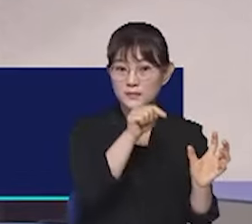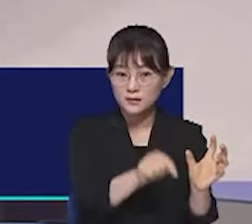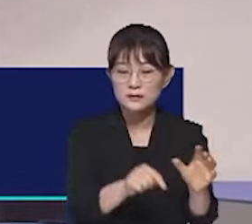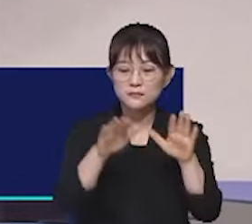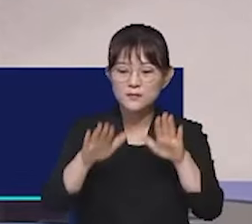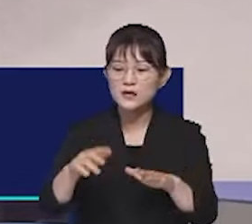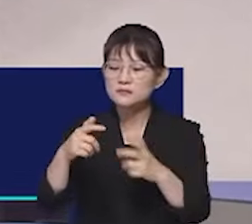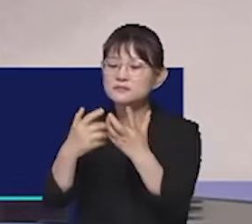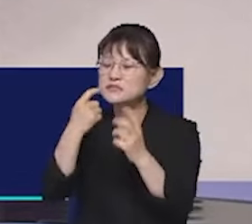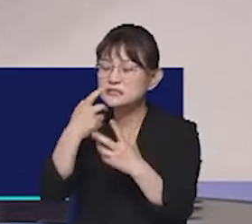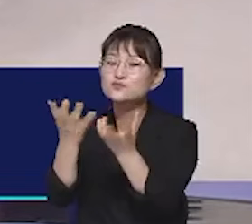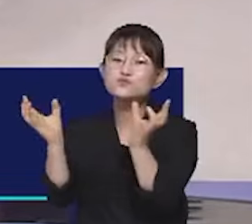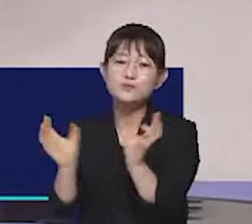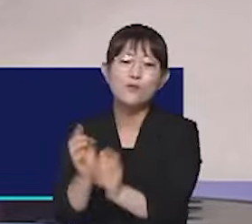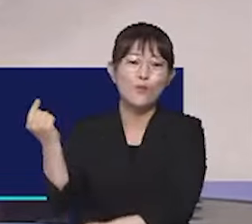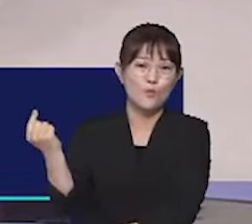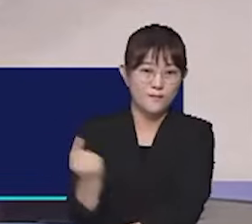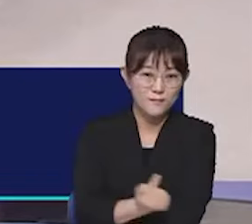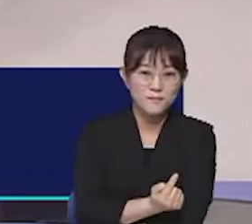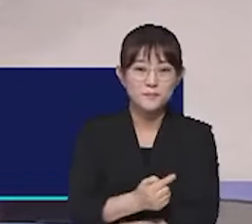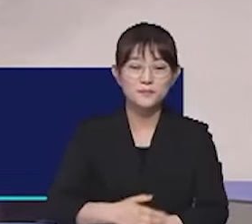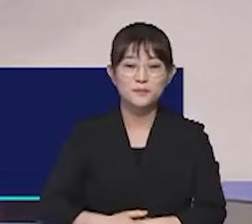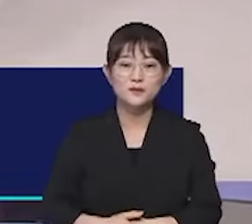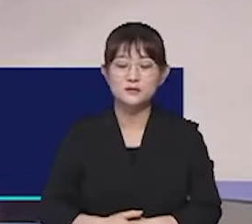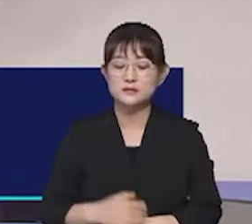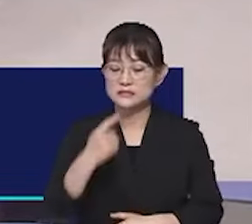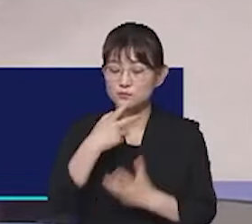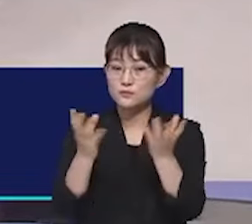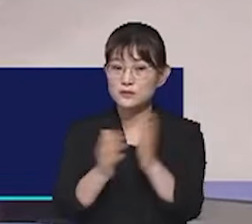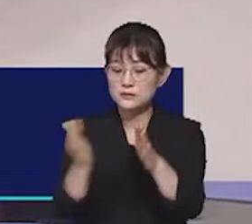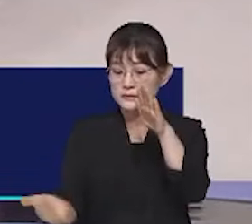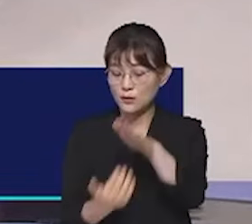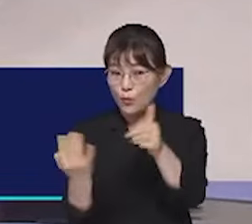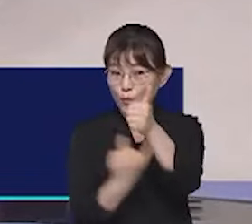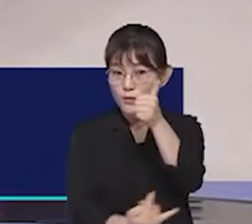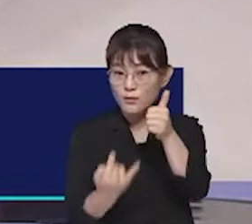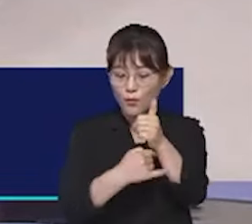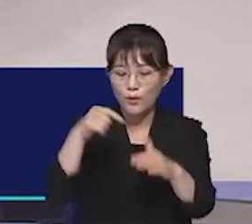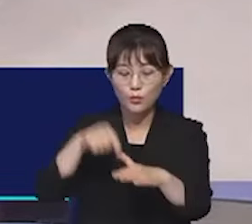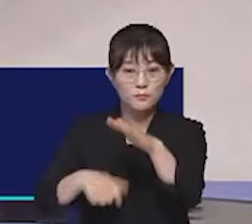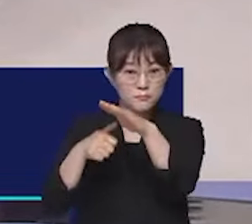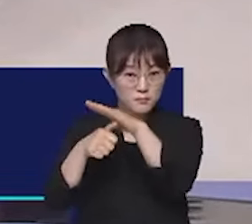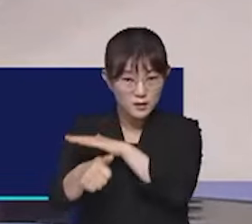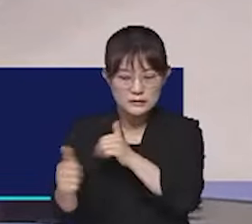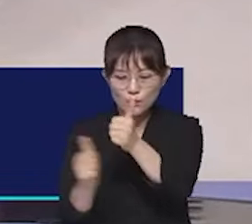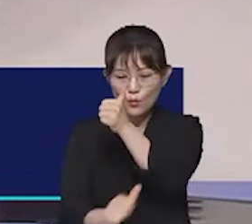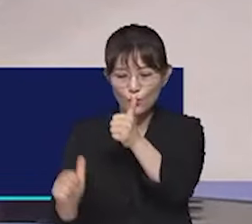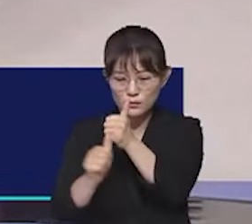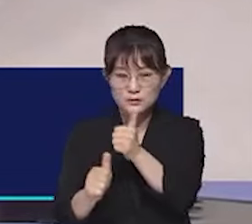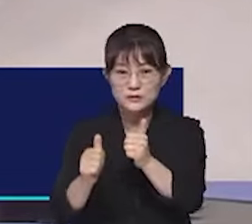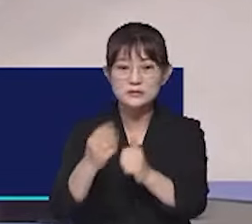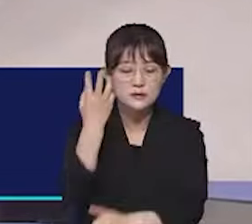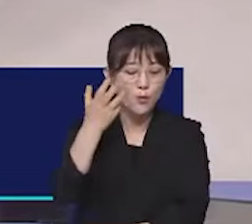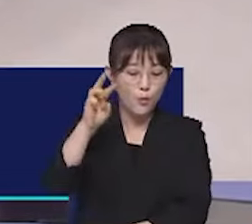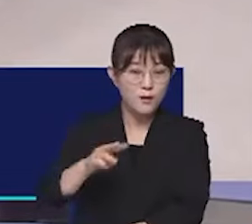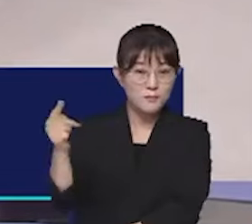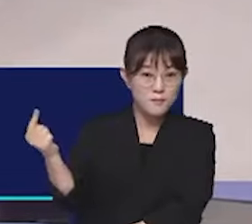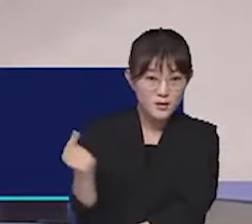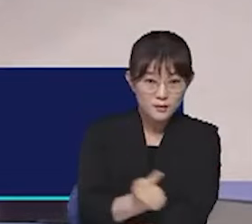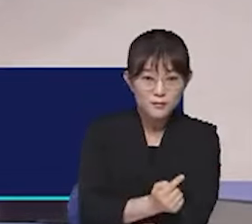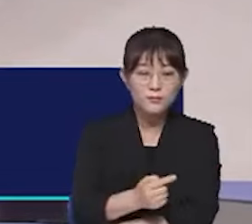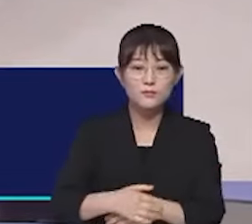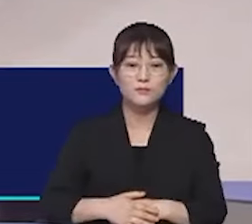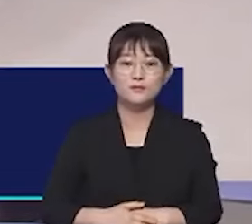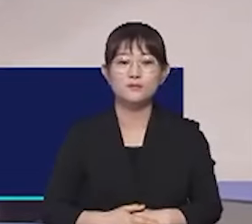더불어민주당이 맞불을 놨습니다. 민주당 최고위원과 원내대표 등 지도부가 영광을 방문해 텃밭 따지기에 나섰고